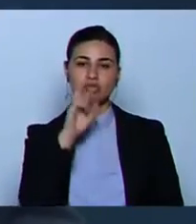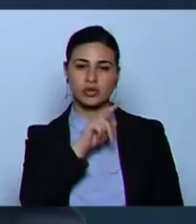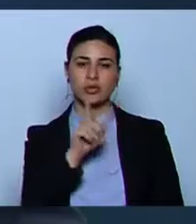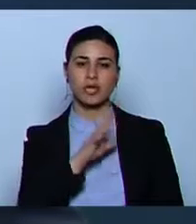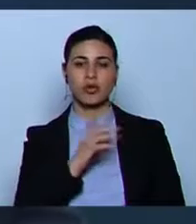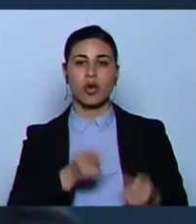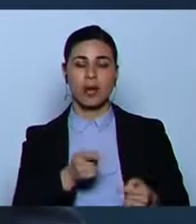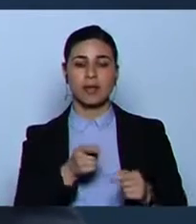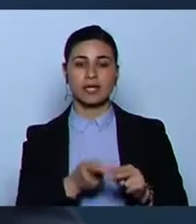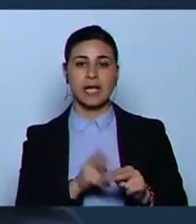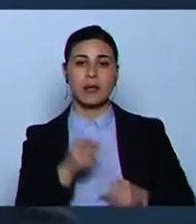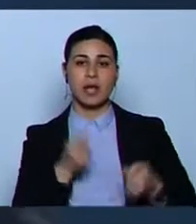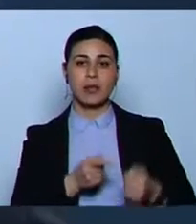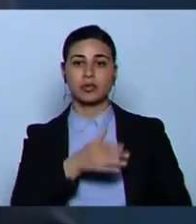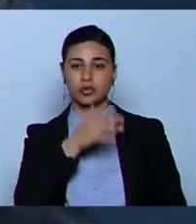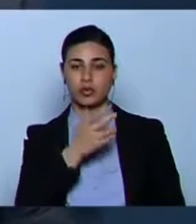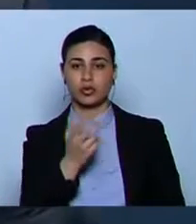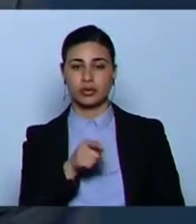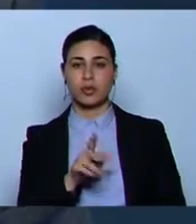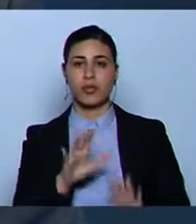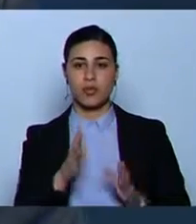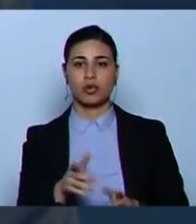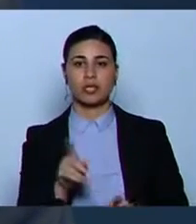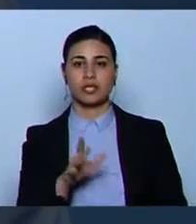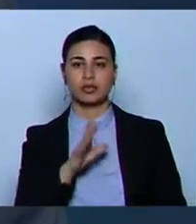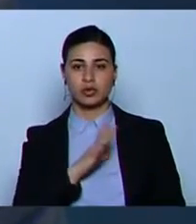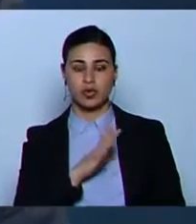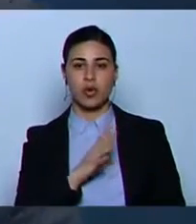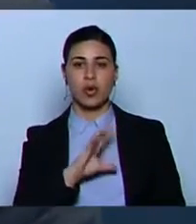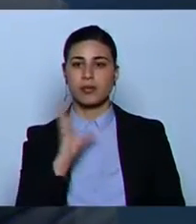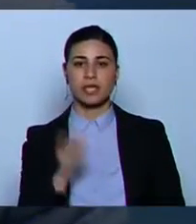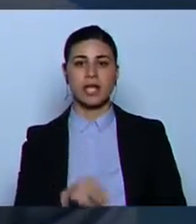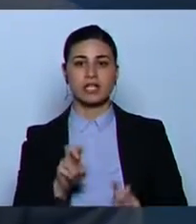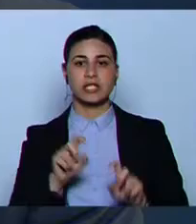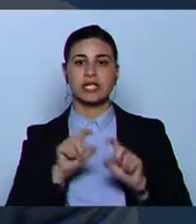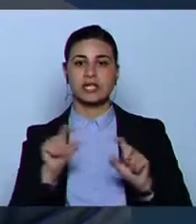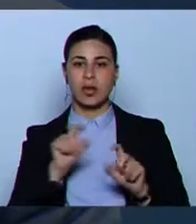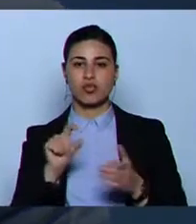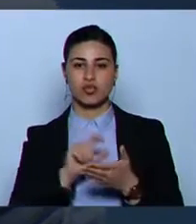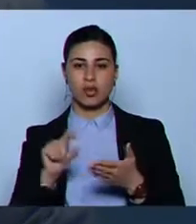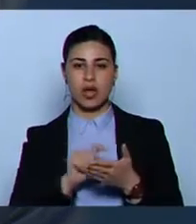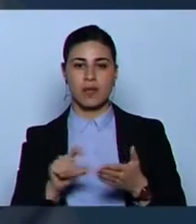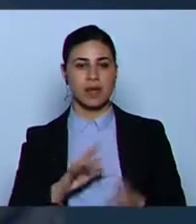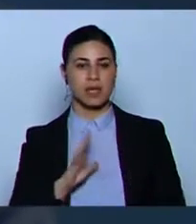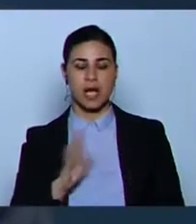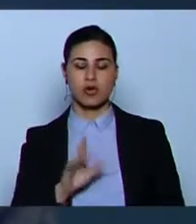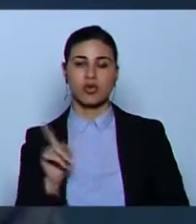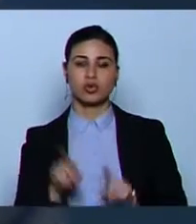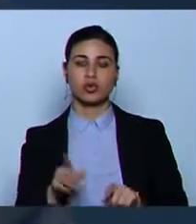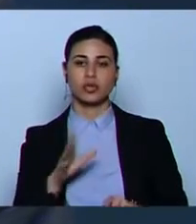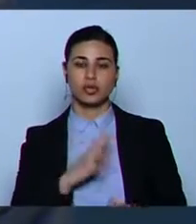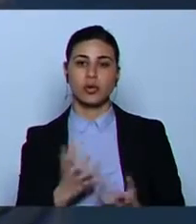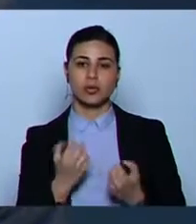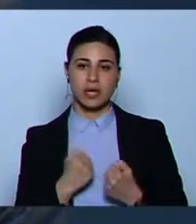ზუსტად აი ამ კამათის და მსჯელობების შედეგად მოხდა ის, რაც მოხდა, იმიტომ რომ მთელი რიგი დებულებებისა არ იქნა ზოგი